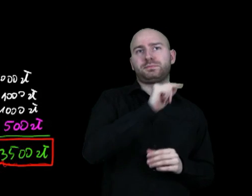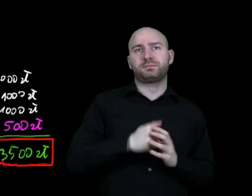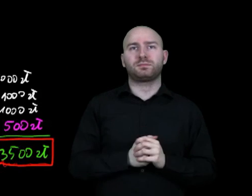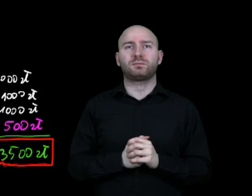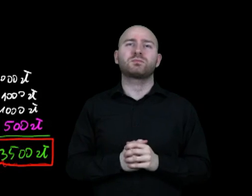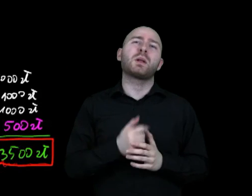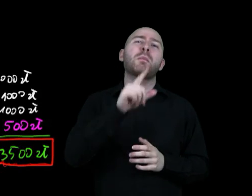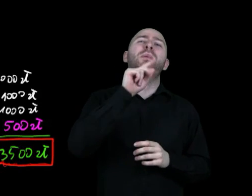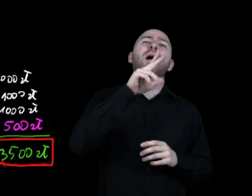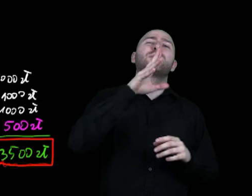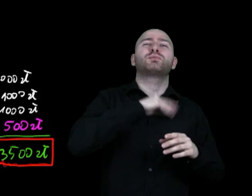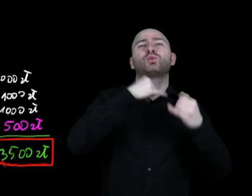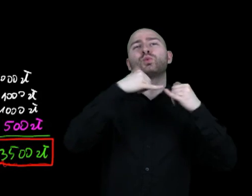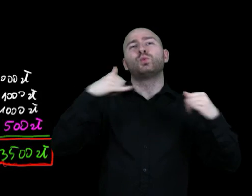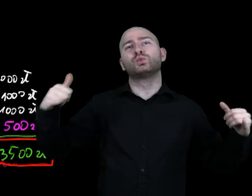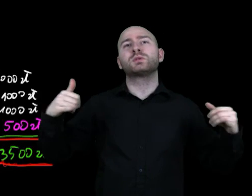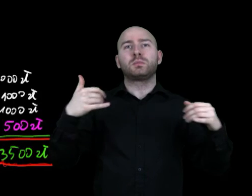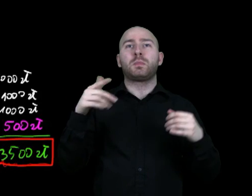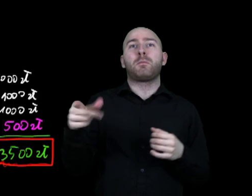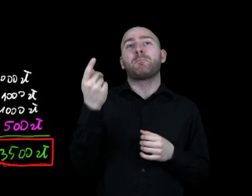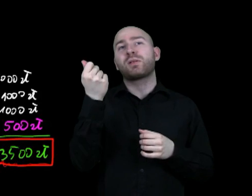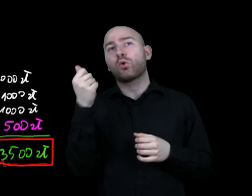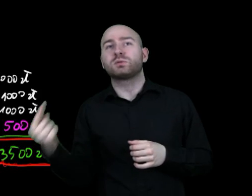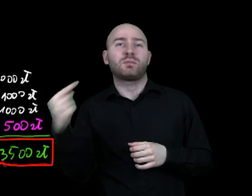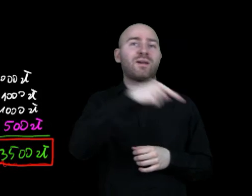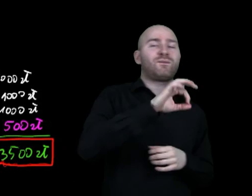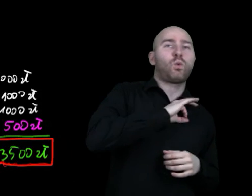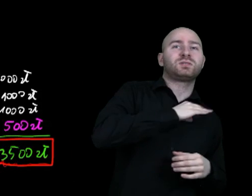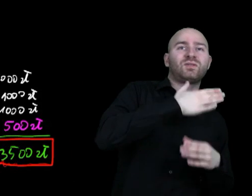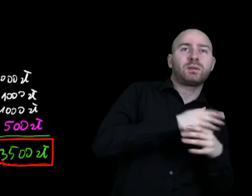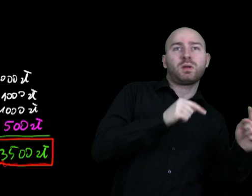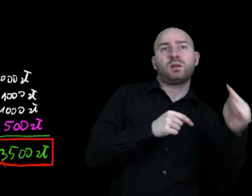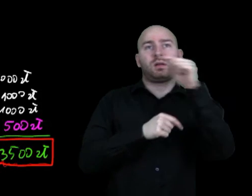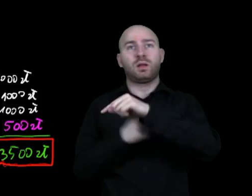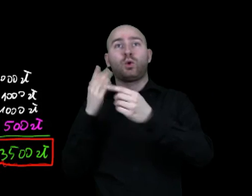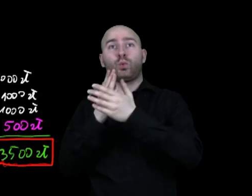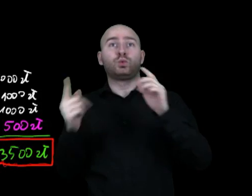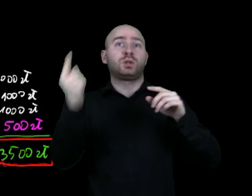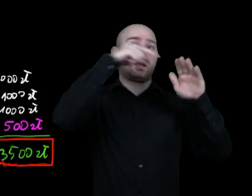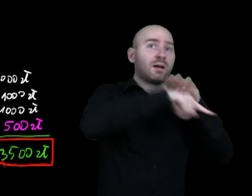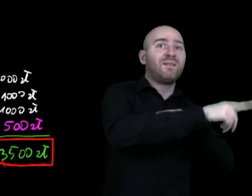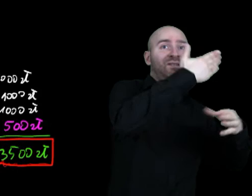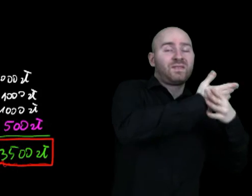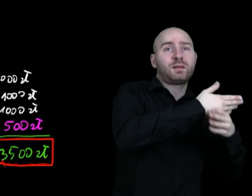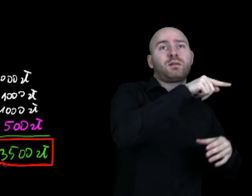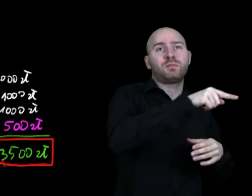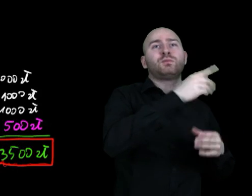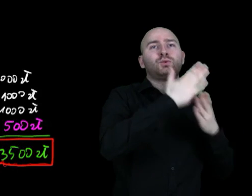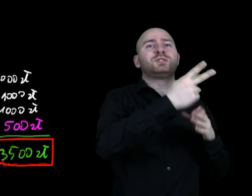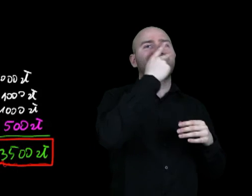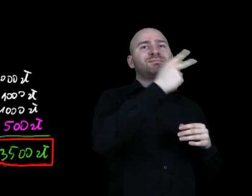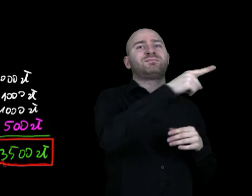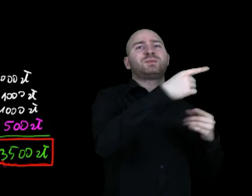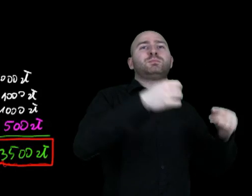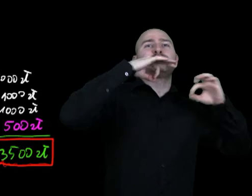właściciela do firmy, stanowią wydatki całkowite. A gdy zbliżają się już do firmy, możemy uznać je za przychód